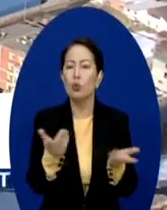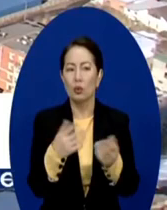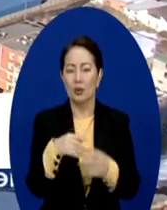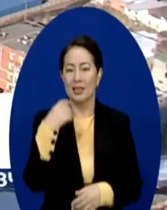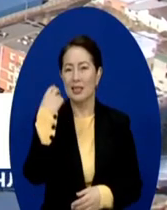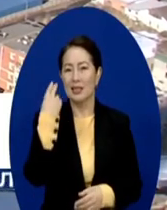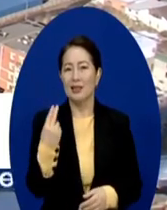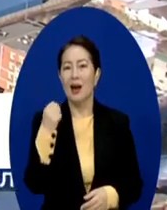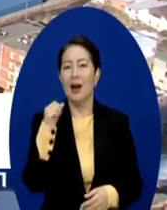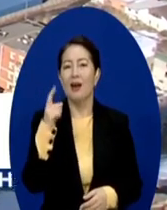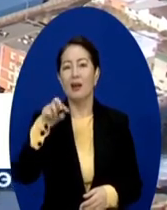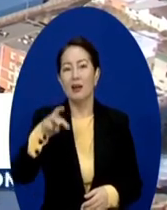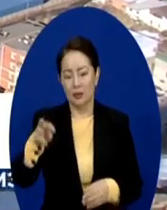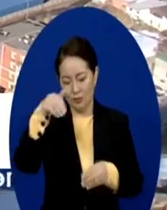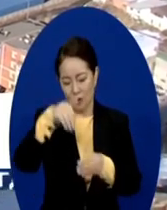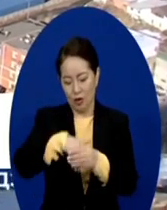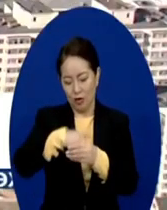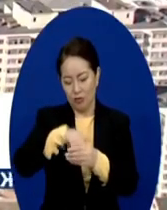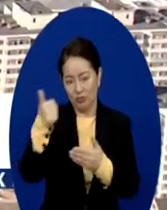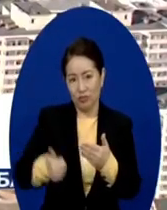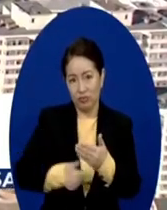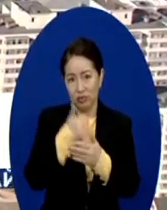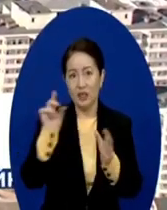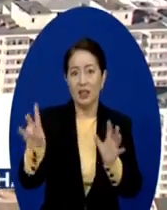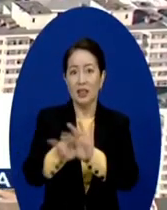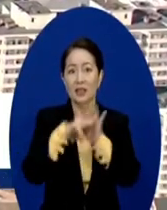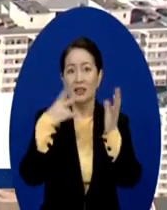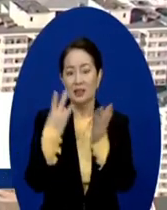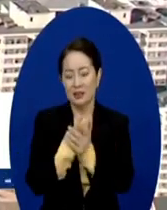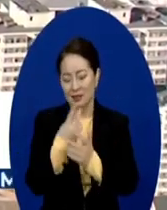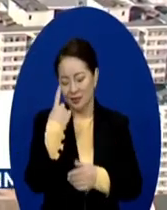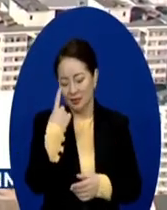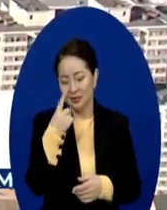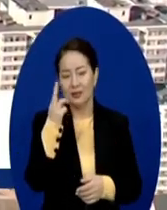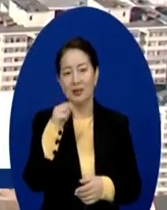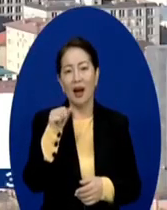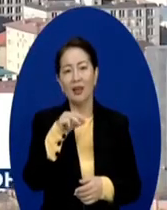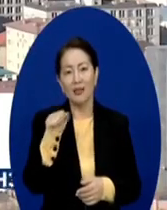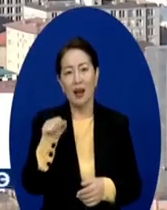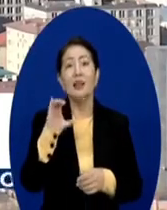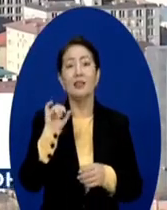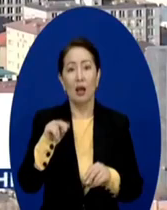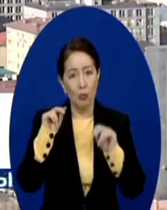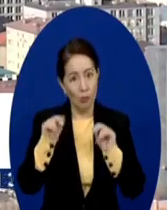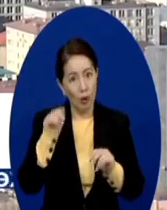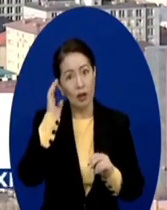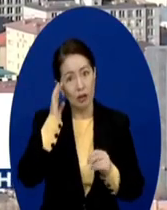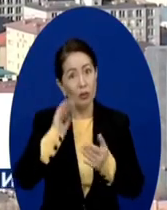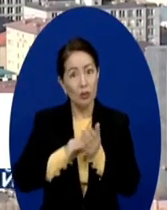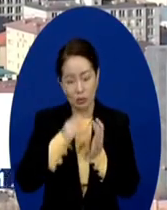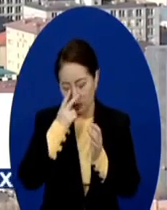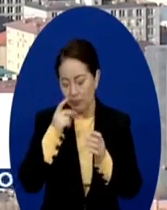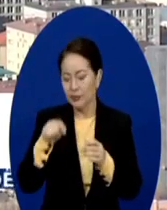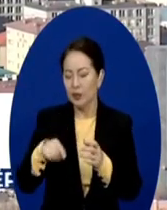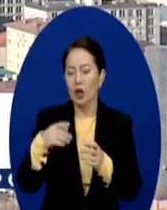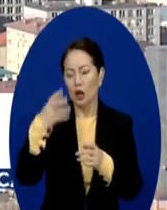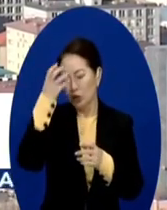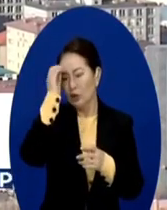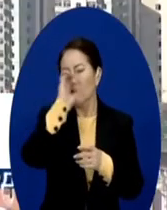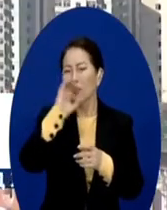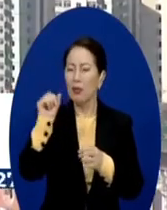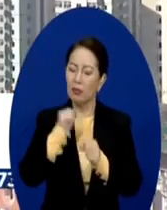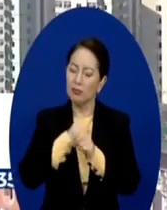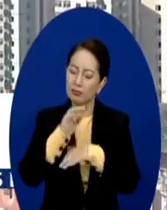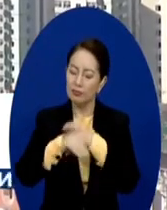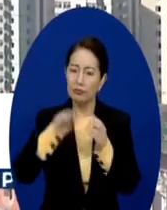цахим тогтолцоонд бүрэн шилжиж нэгдсэн дата сантаа болох явдал гэж үзэж байна. Ингэснээр төрийн байгууллагуудын үйл ажиллагаа ил тодволж